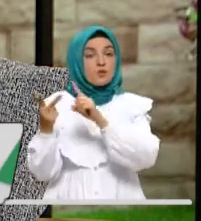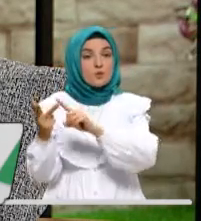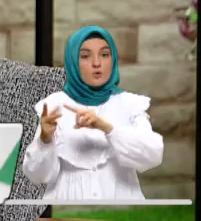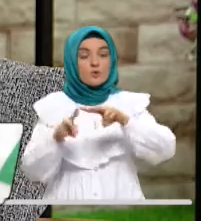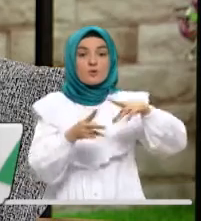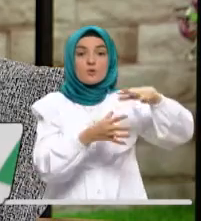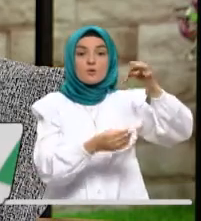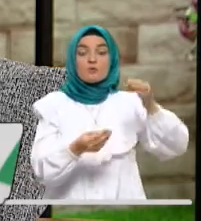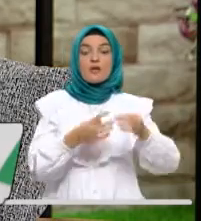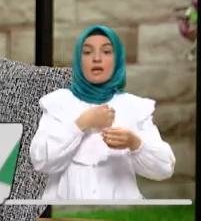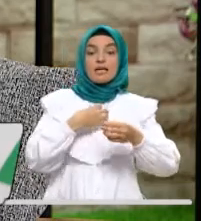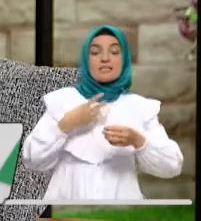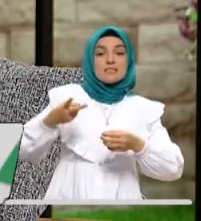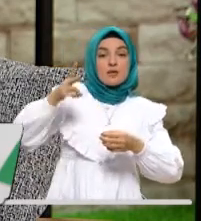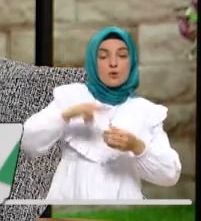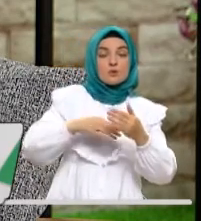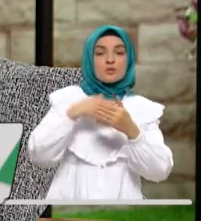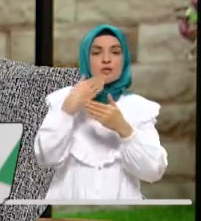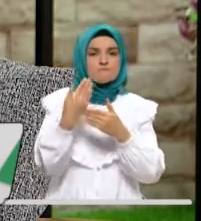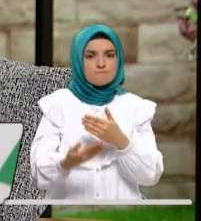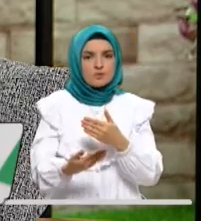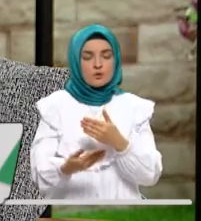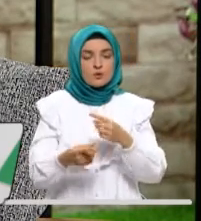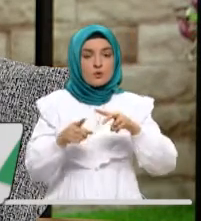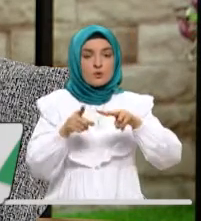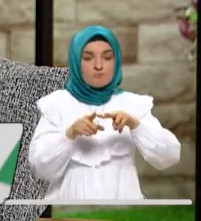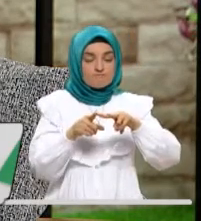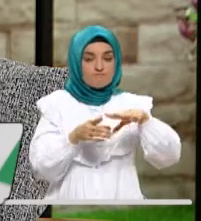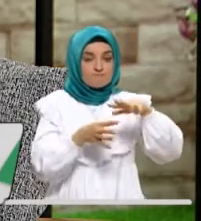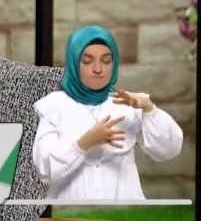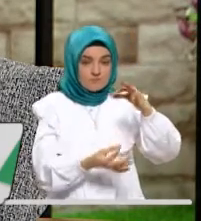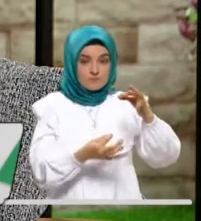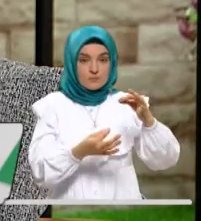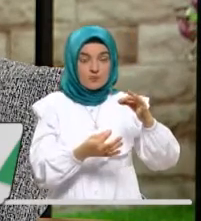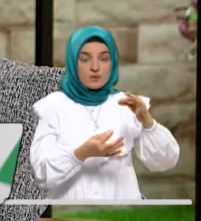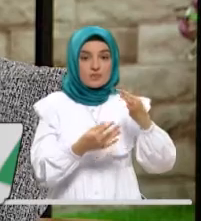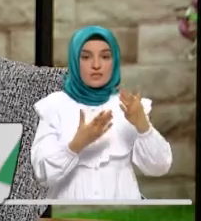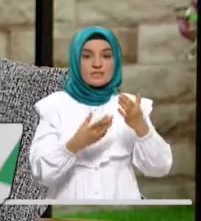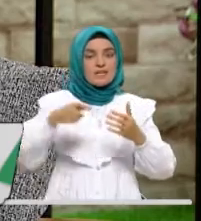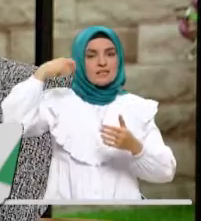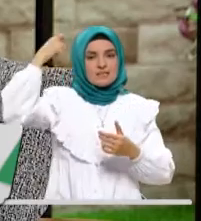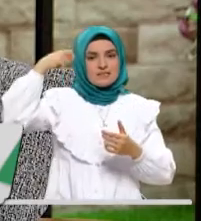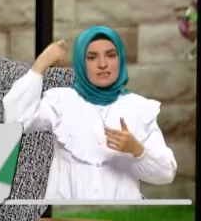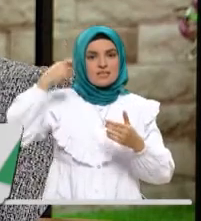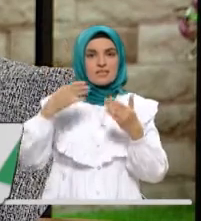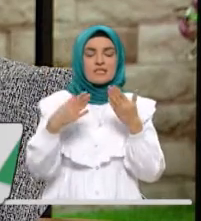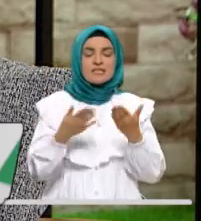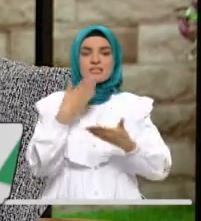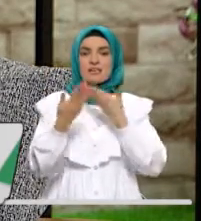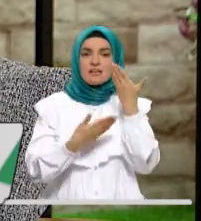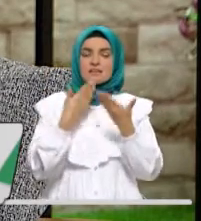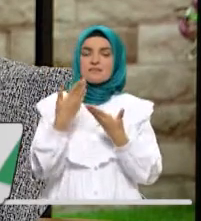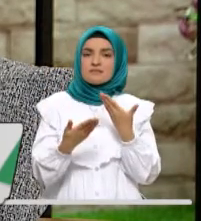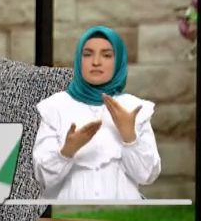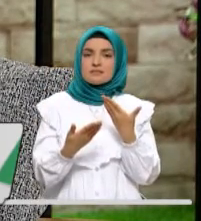annesi vefat ettiğinde ki Nurbanlı Sultan bu arada... Tabi dizilerde nasıl anlatıldı hani ben buraya girmeyeyim ama